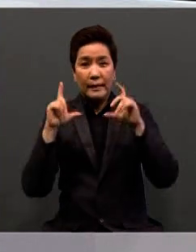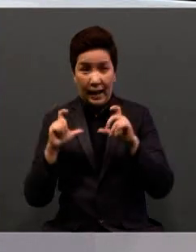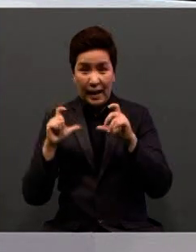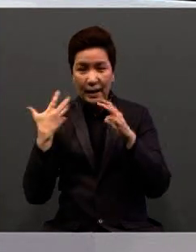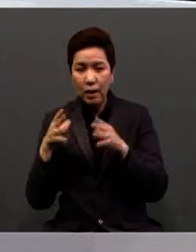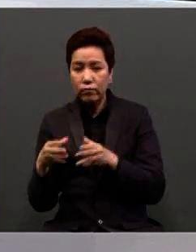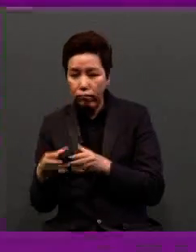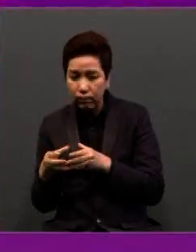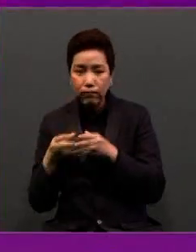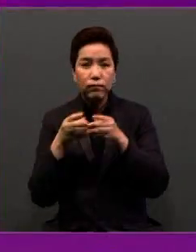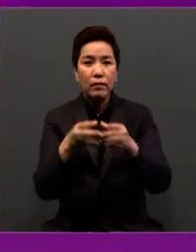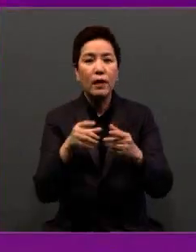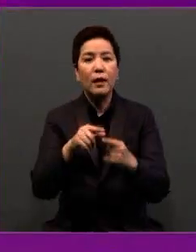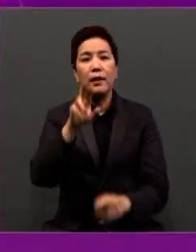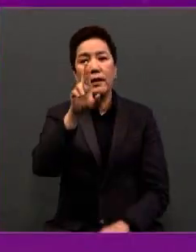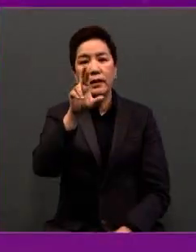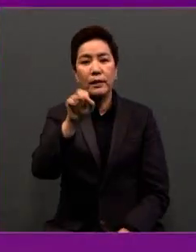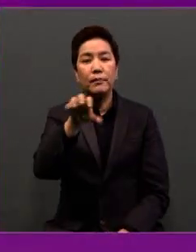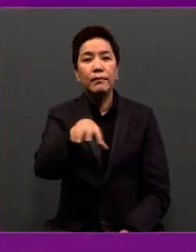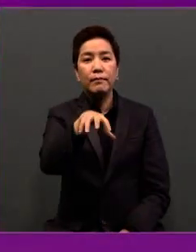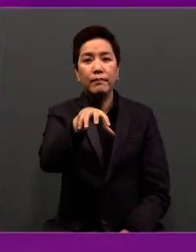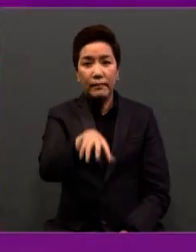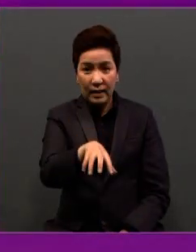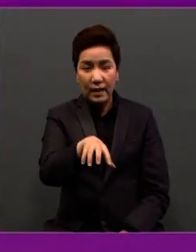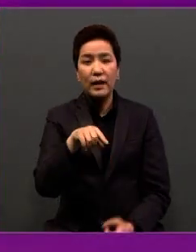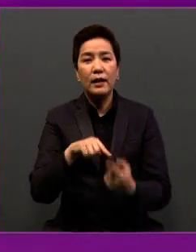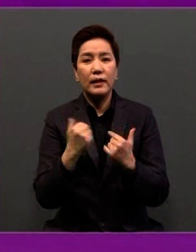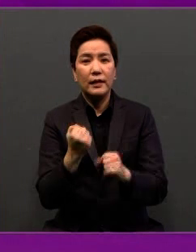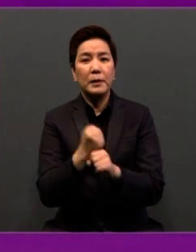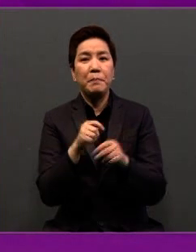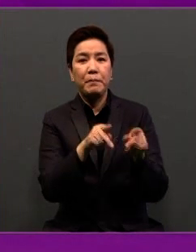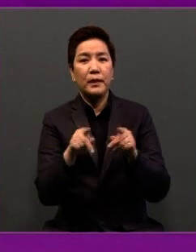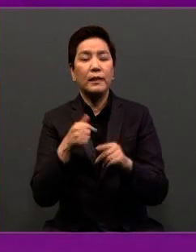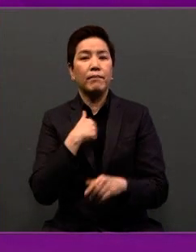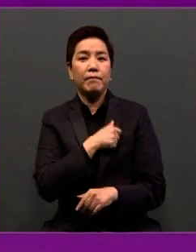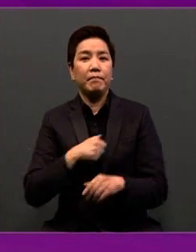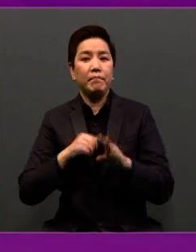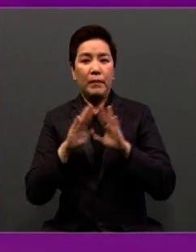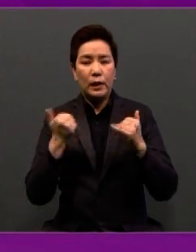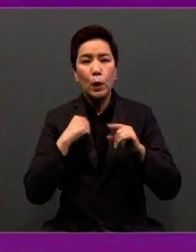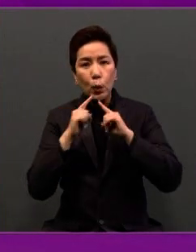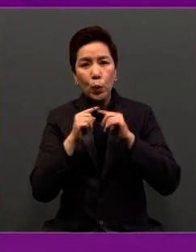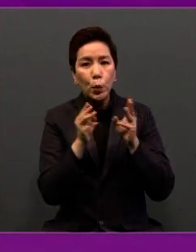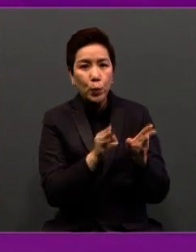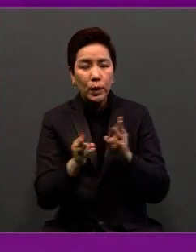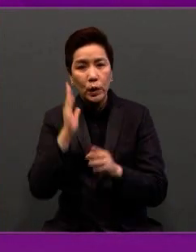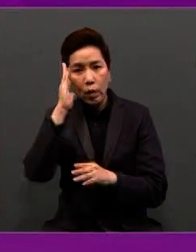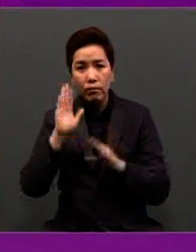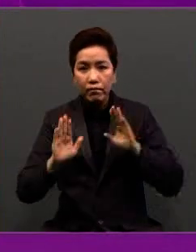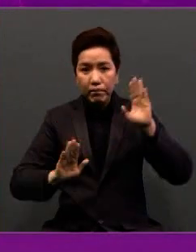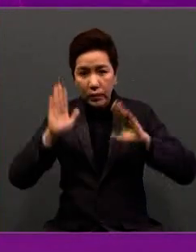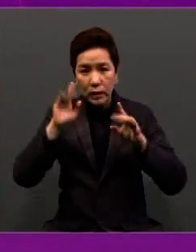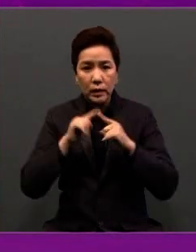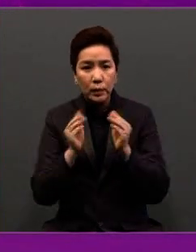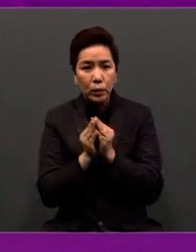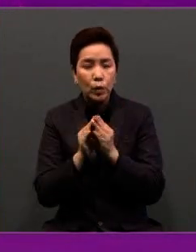รูปร่วมกันก่อนที่จะออกเดินทางไปในรัฐพิธีที่รัฐสภาครับคาดว่าจะมีการหารือถึงแนวทางการโบสถ์